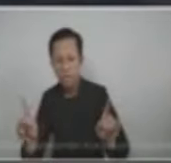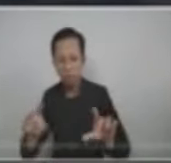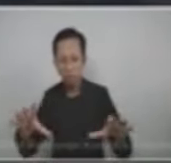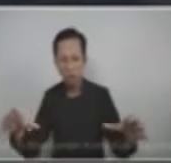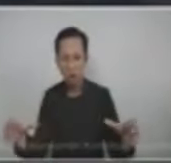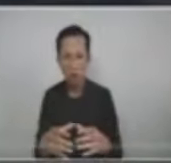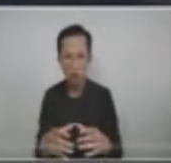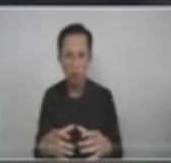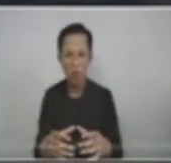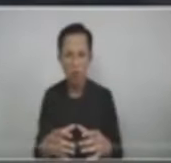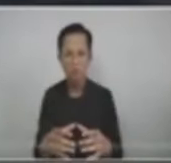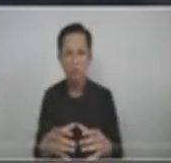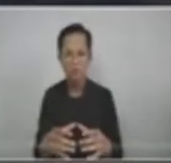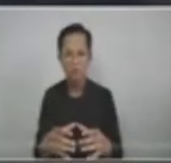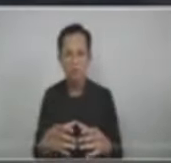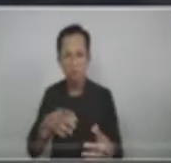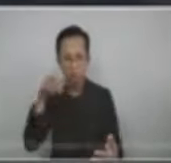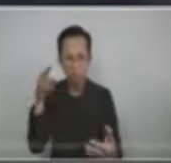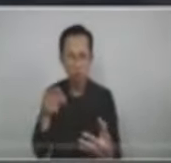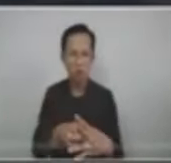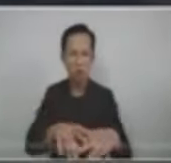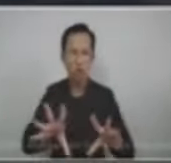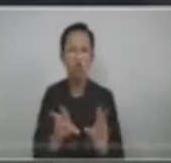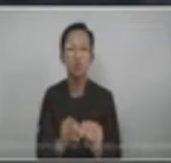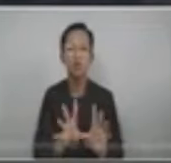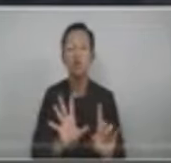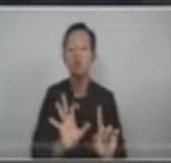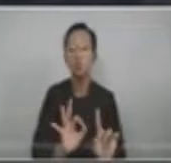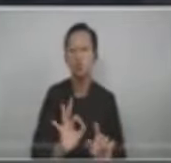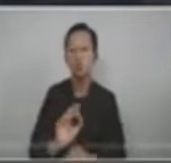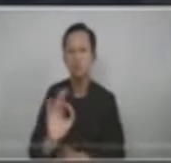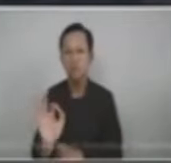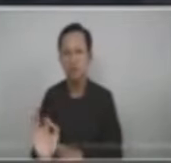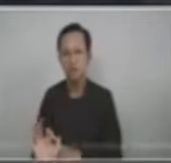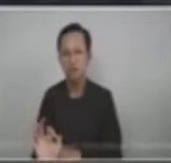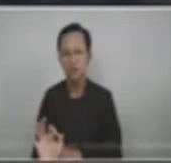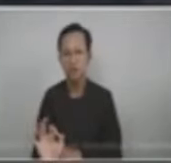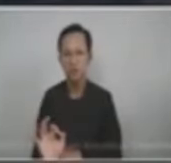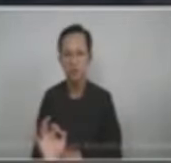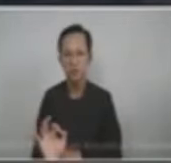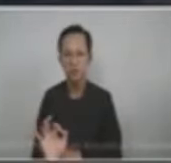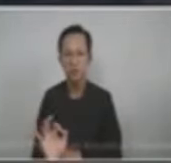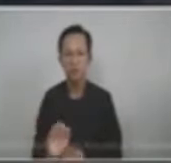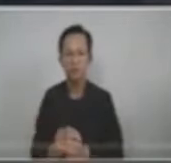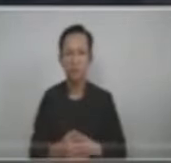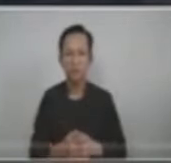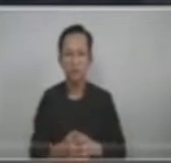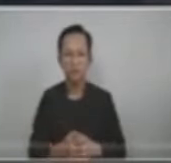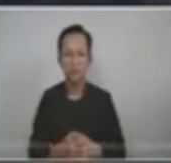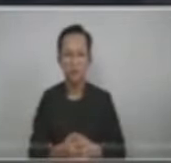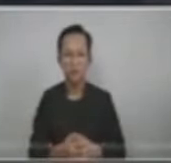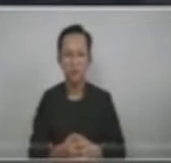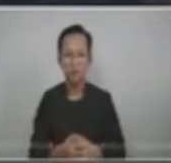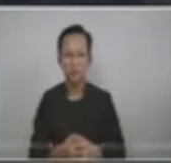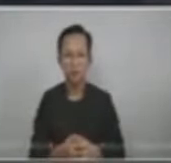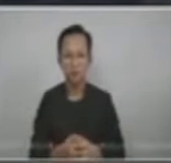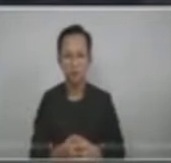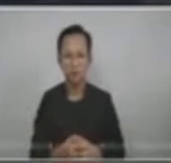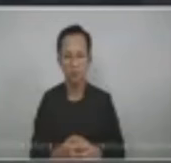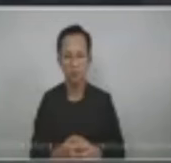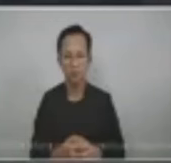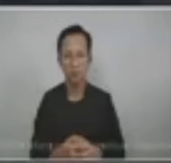peserta pemilu harus memperoleh suara sah paling sedikit 10% di kabupaten atau kota tersebut